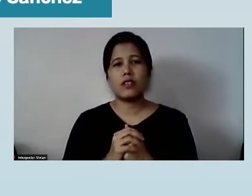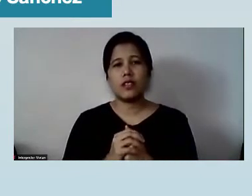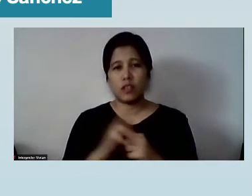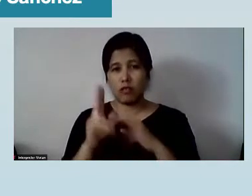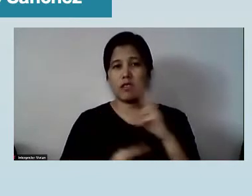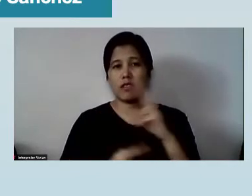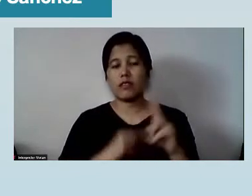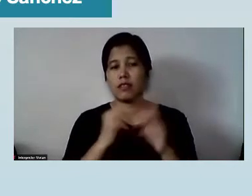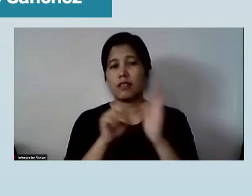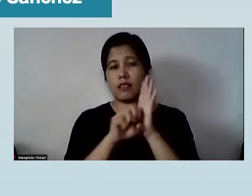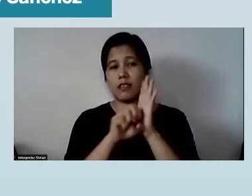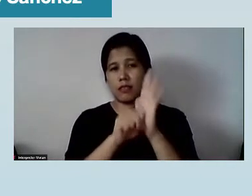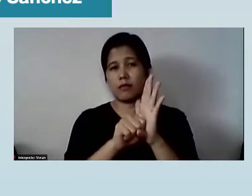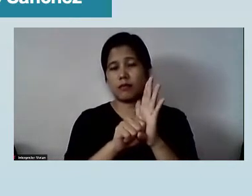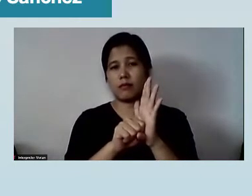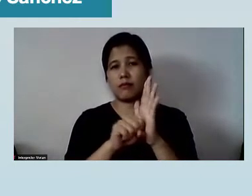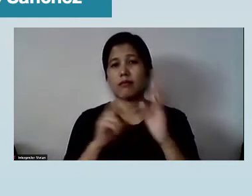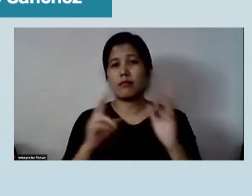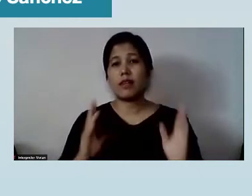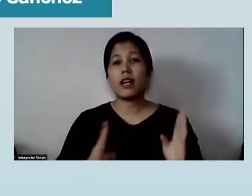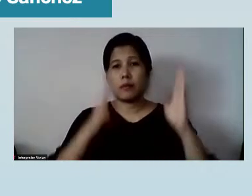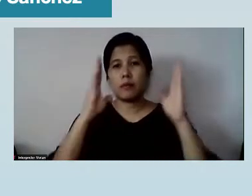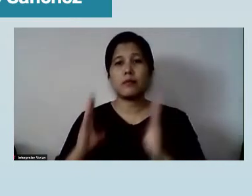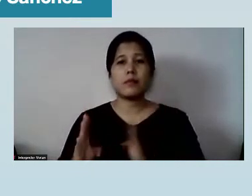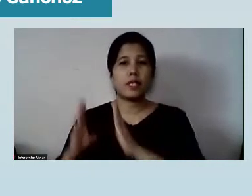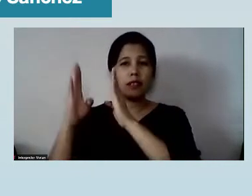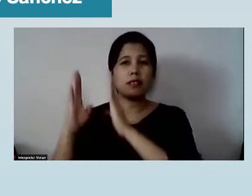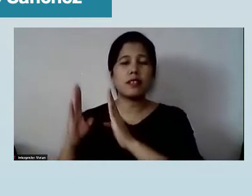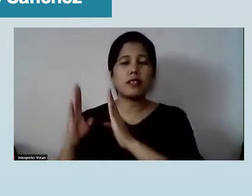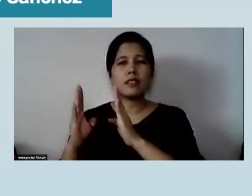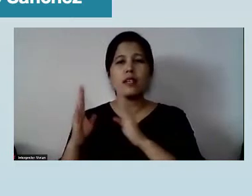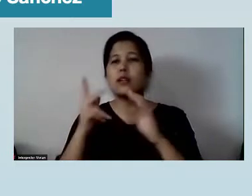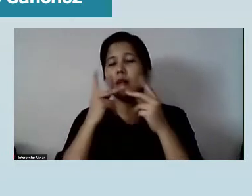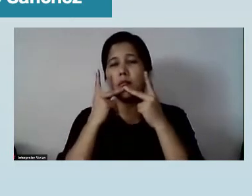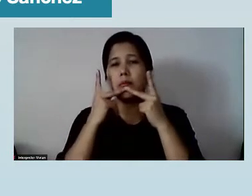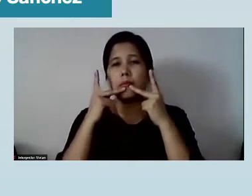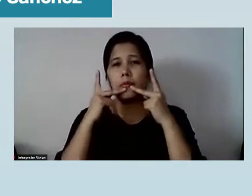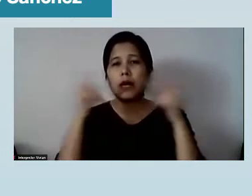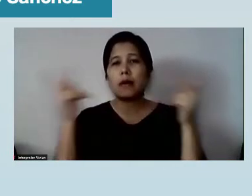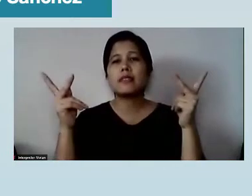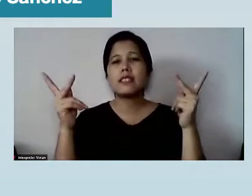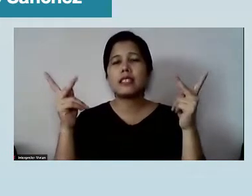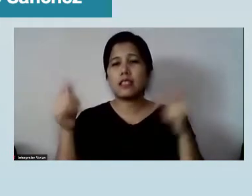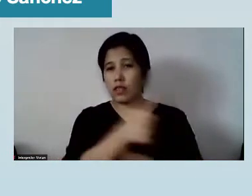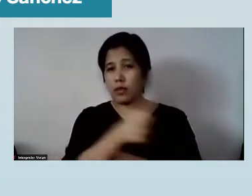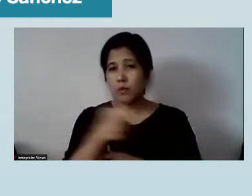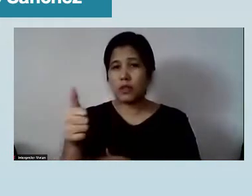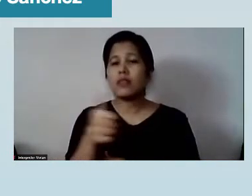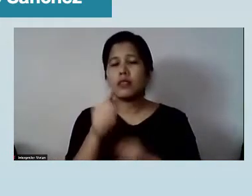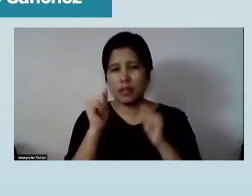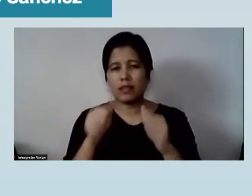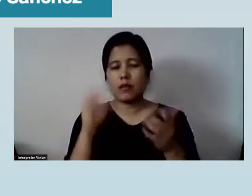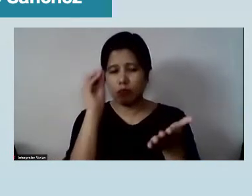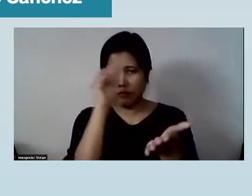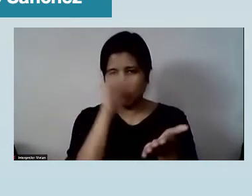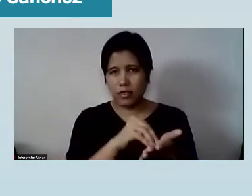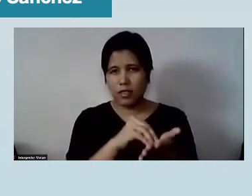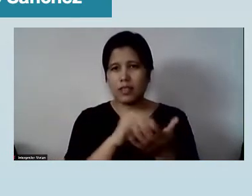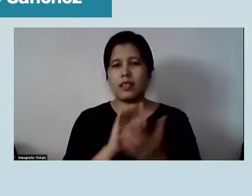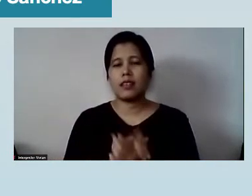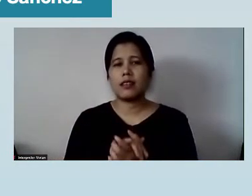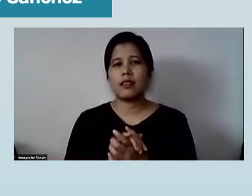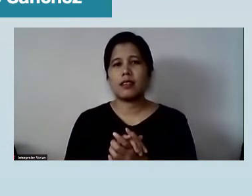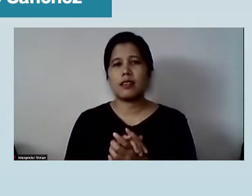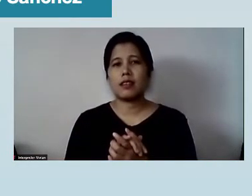world. Sa mga infrastructure, sa mga establishments, pati sa public transportation, nilalagay po yan, lalo na doon sa mga